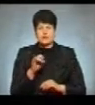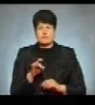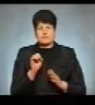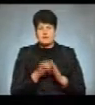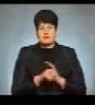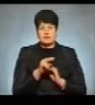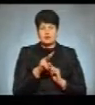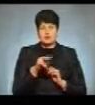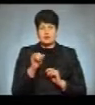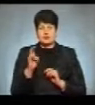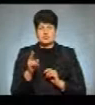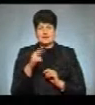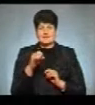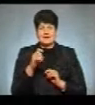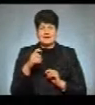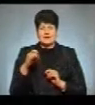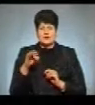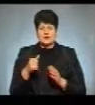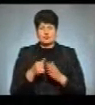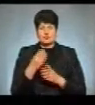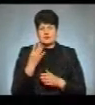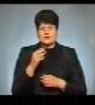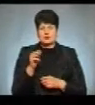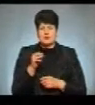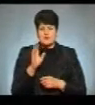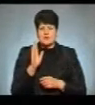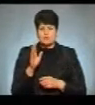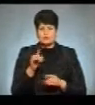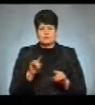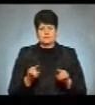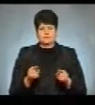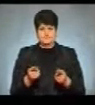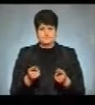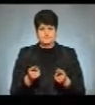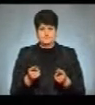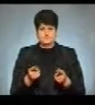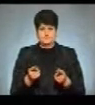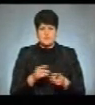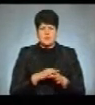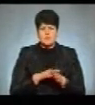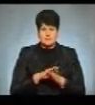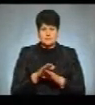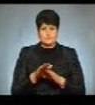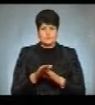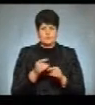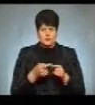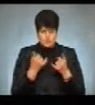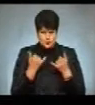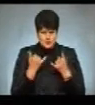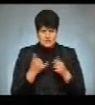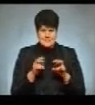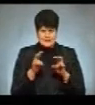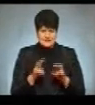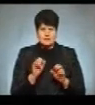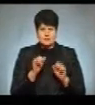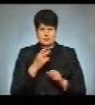і Олександр Дегтяр до 4 травня перебуватимуть під вартою. І повний сюжет про сьогоднішнє засідання дивіться